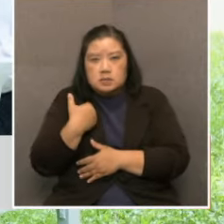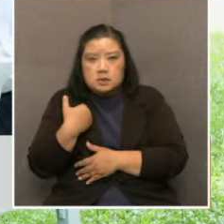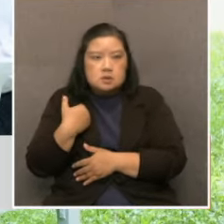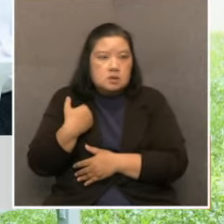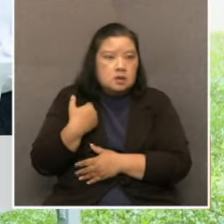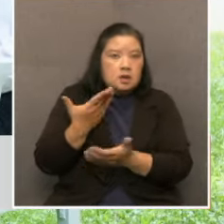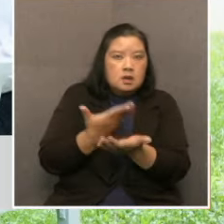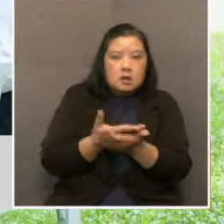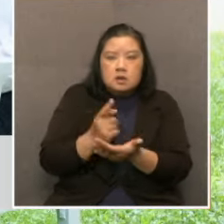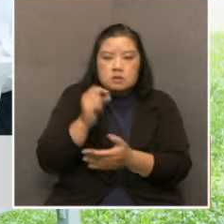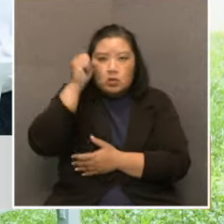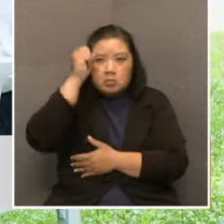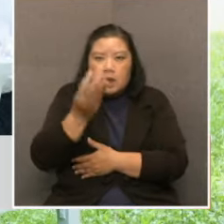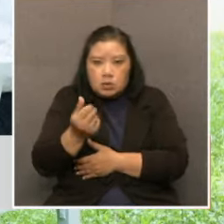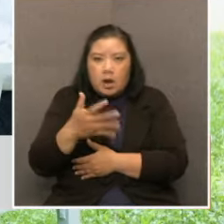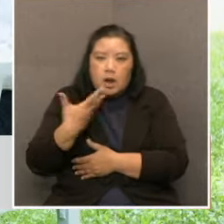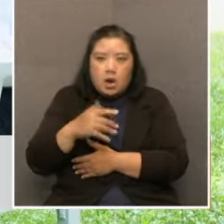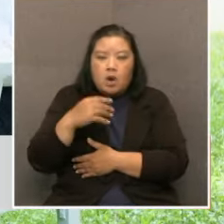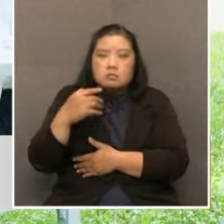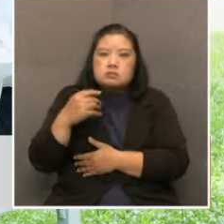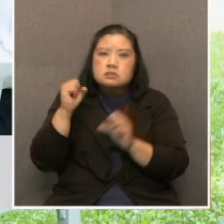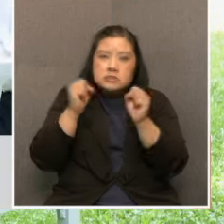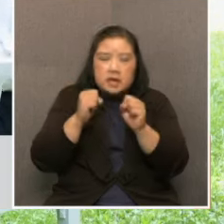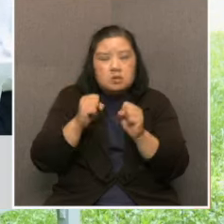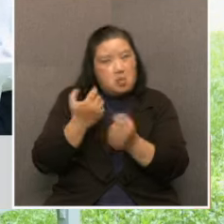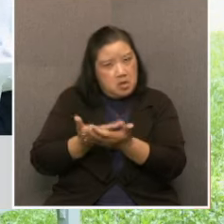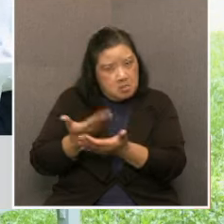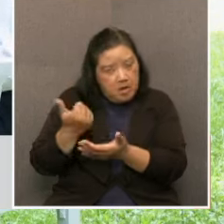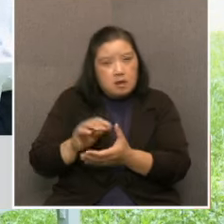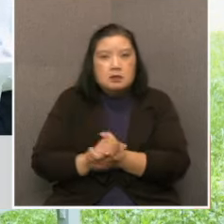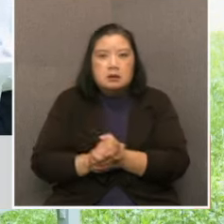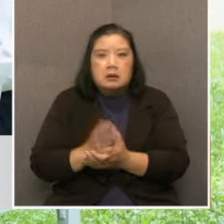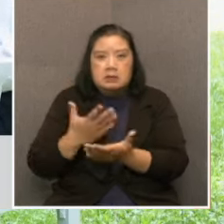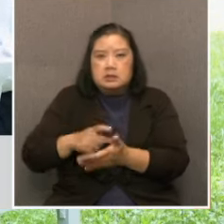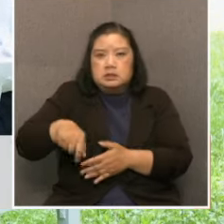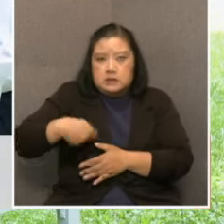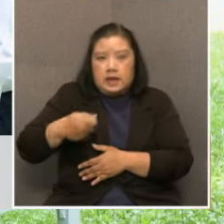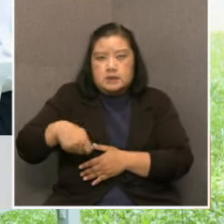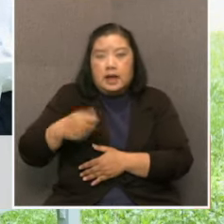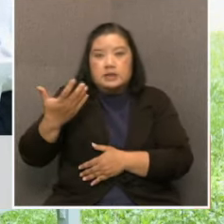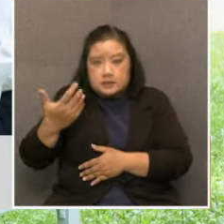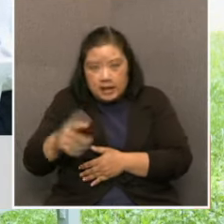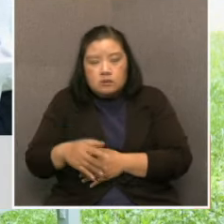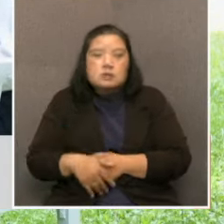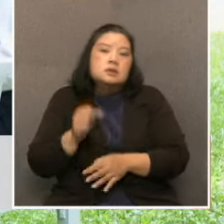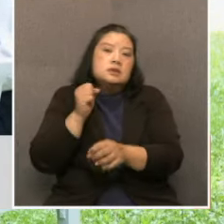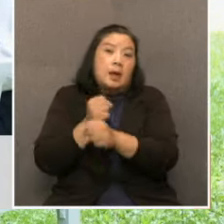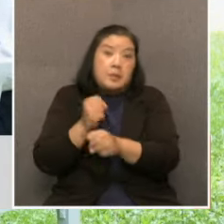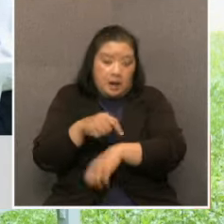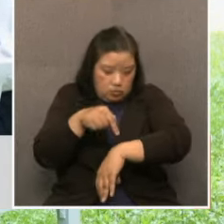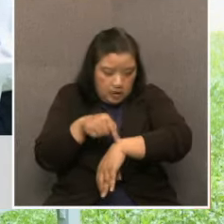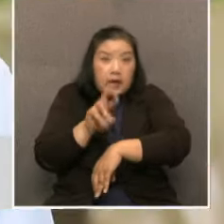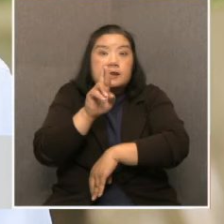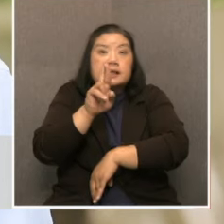บไหนเพราะมันแพง ครับ นะครับแค่ค่าเดินทางอย่างเดียวก็จะแย่อยู่แล้ว คร ับ พอไปถึงที่ทำงานใกล้ๆเที่ยงก็ต้องคิด